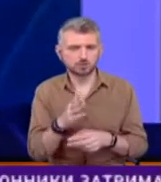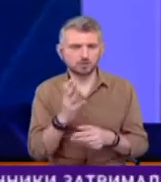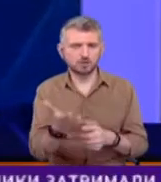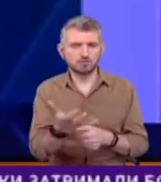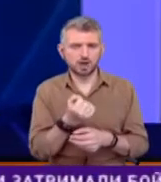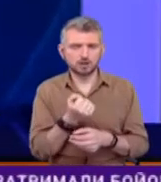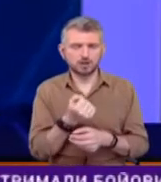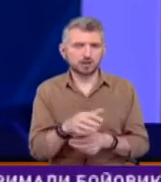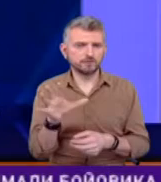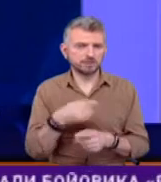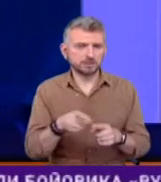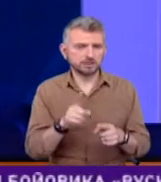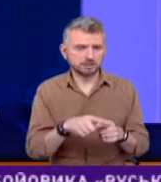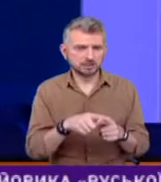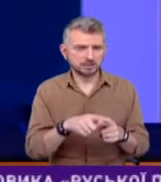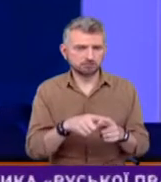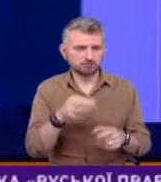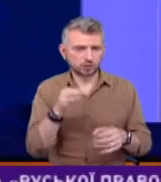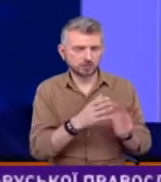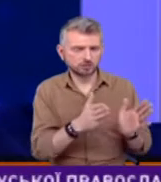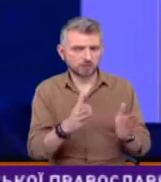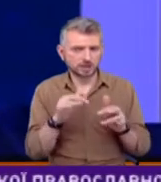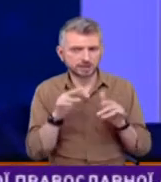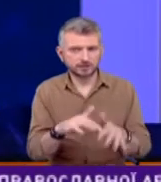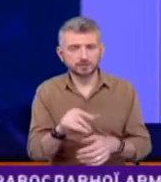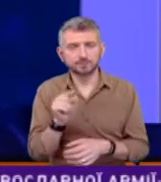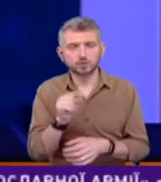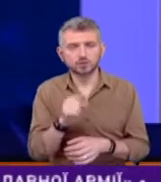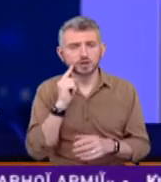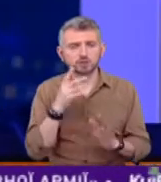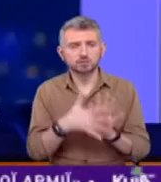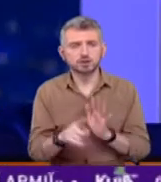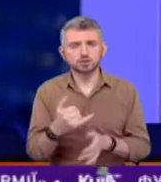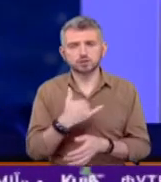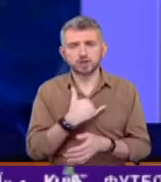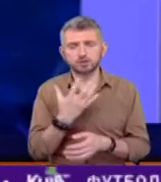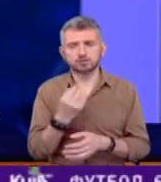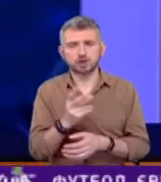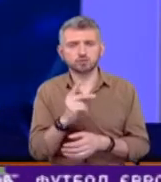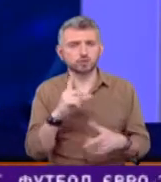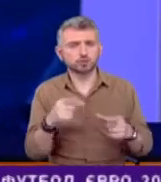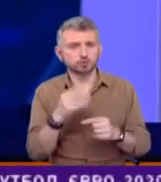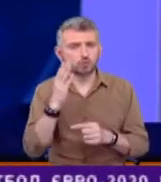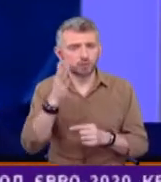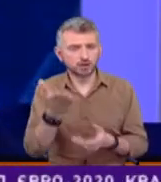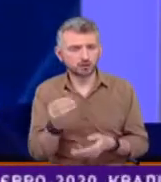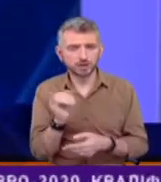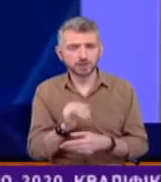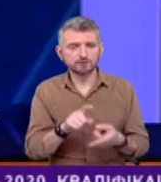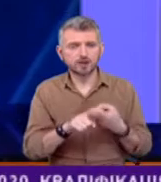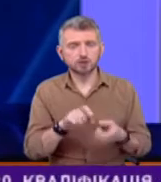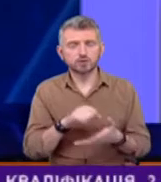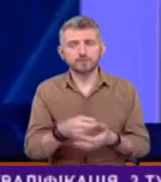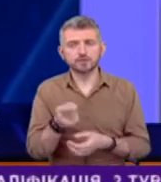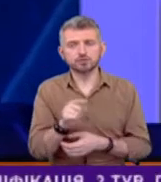братися всі ці процесуальні дії. І тут ви розумієте, що в нас ще другий тур попереду, і в залежності